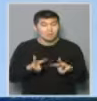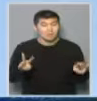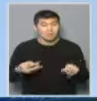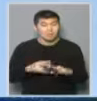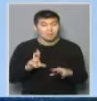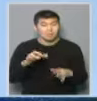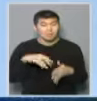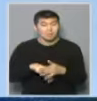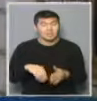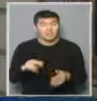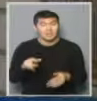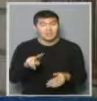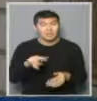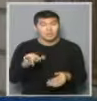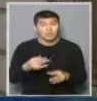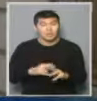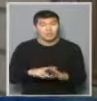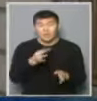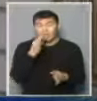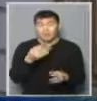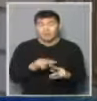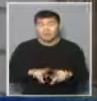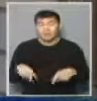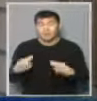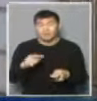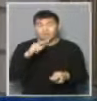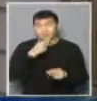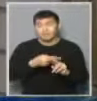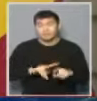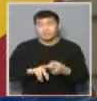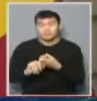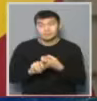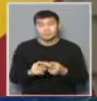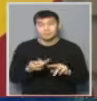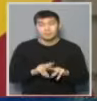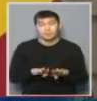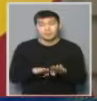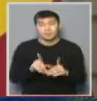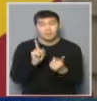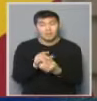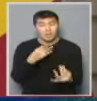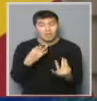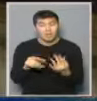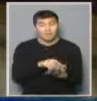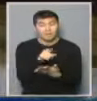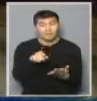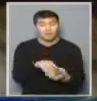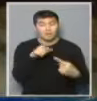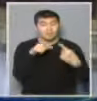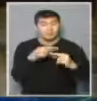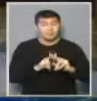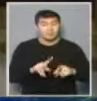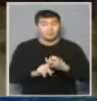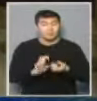премьер-министром Бельгии Александром де Кром отдавал приоритет торгово-экономическим связям. Также на встрече обсуждался вопрос борьбы с